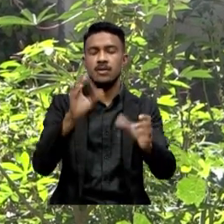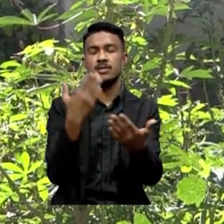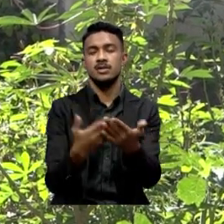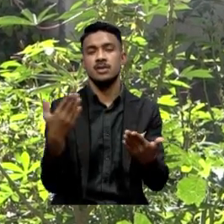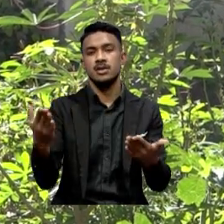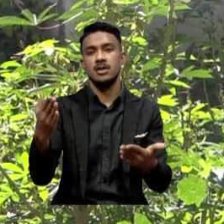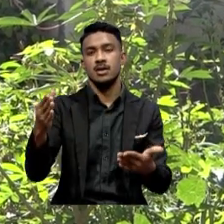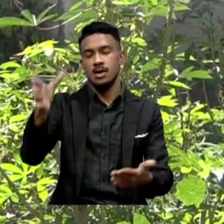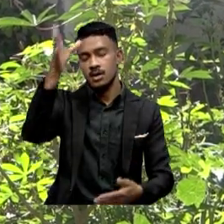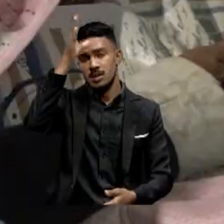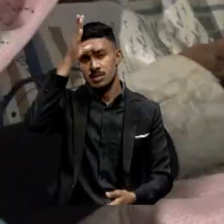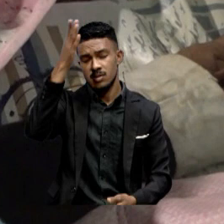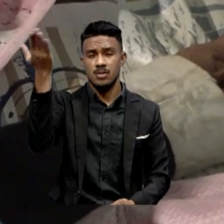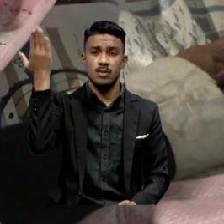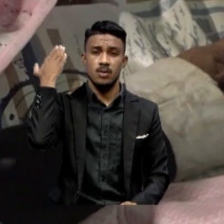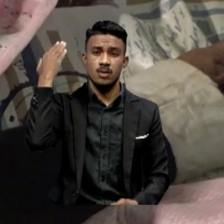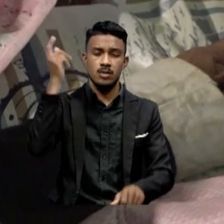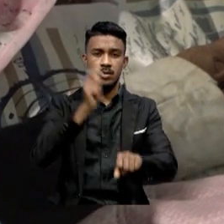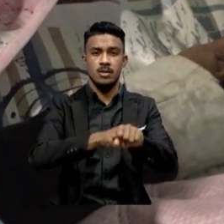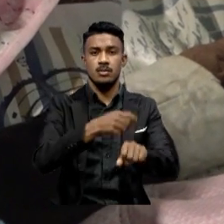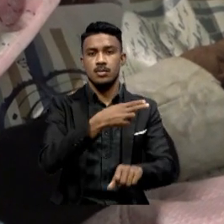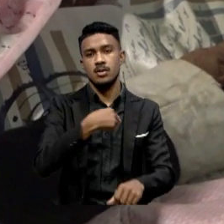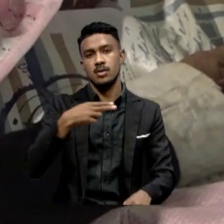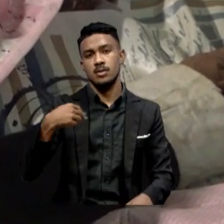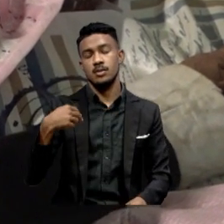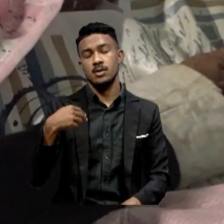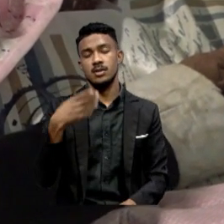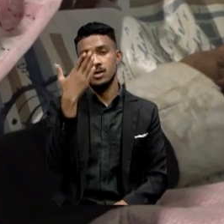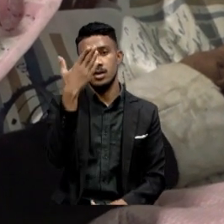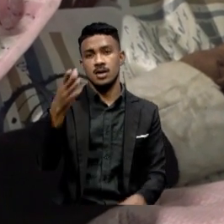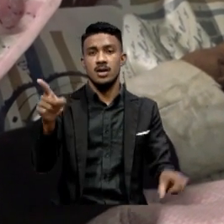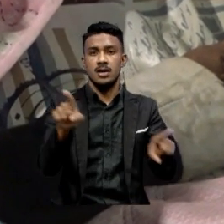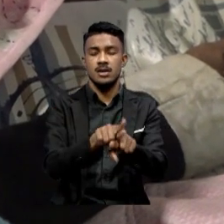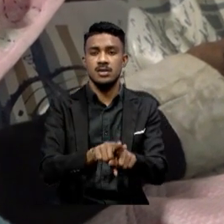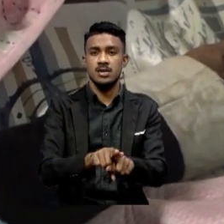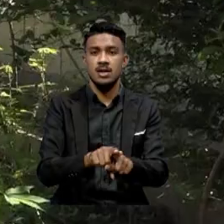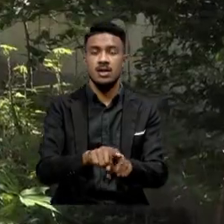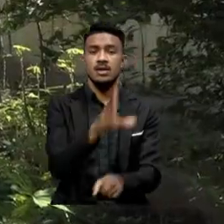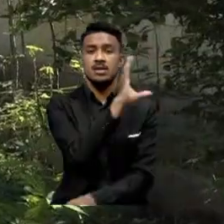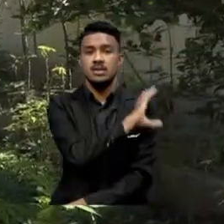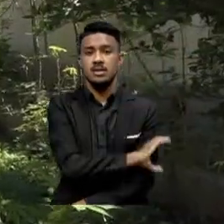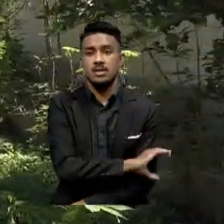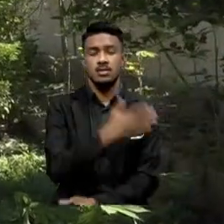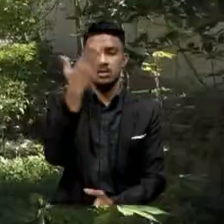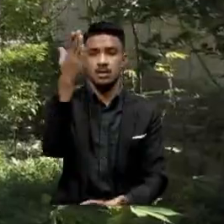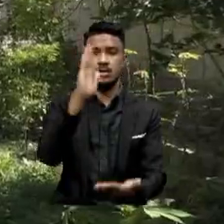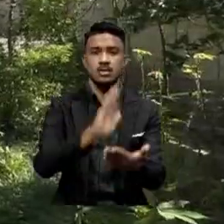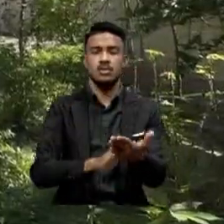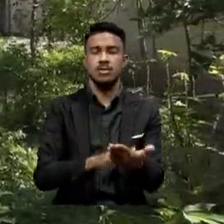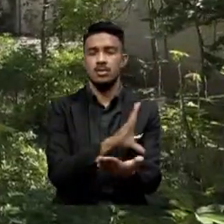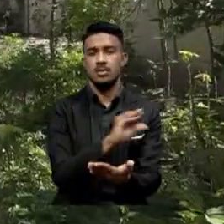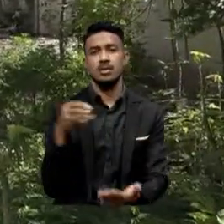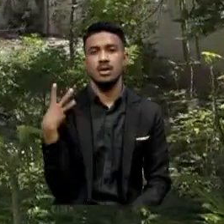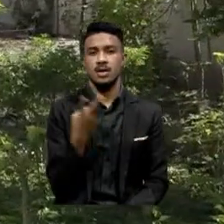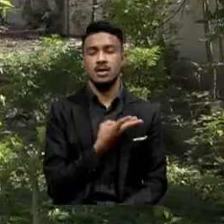husi bapa ne tempo, Indonesia ne tempo nia Hanesan penjaga sekolah, ni jaga sekolah ni ba, i kita